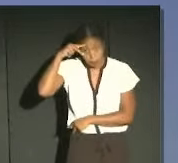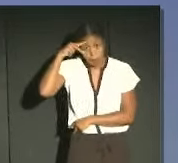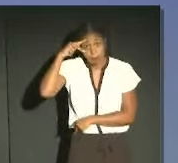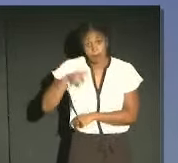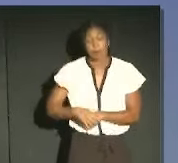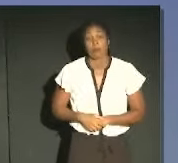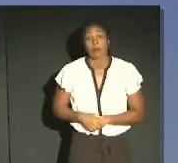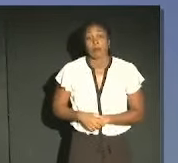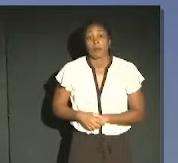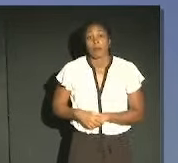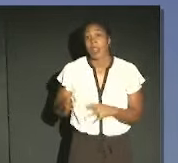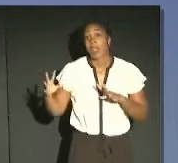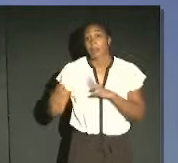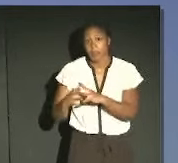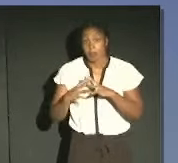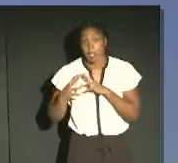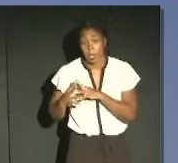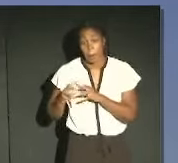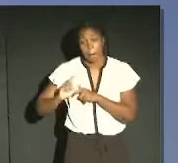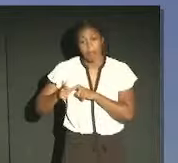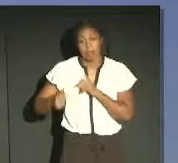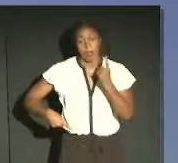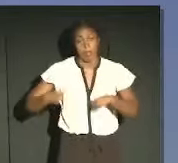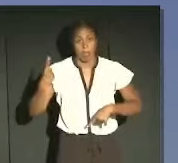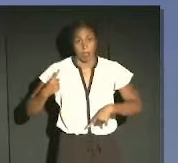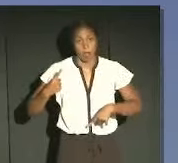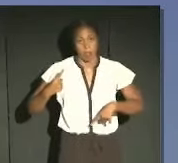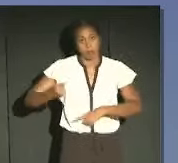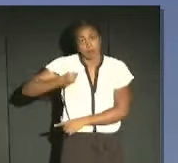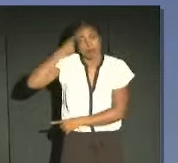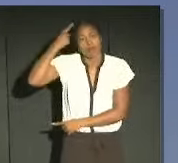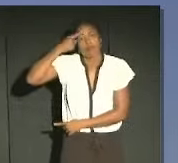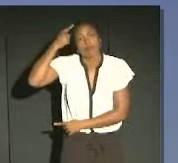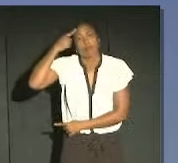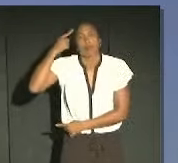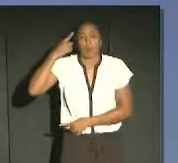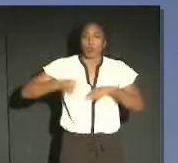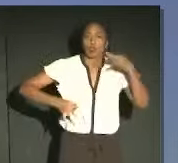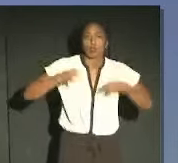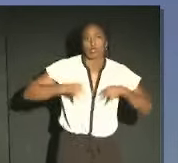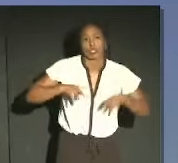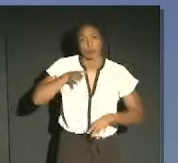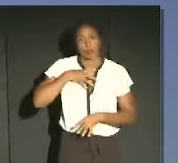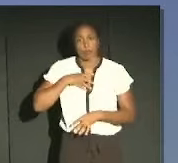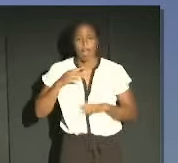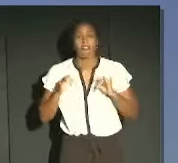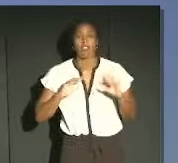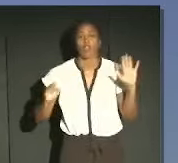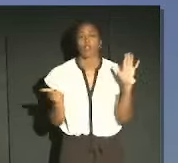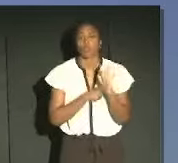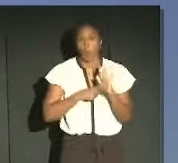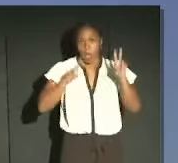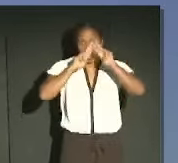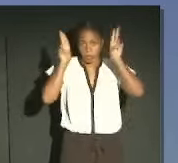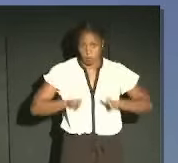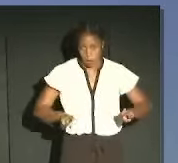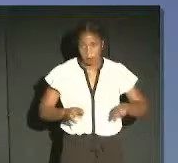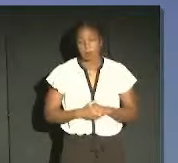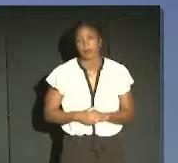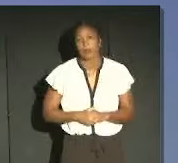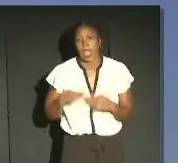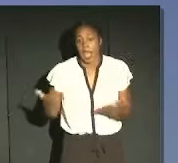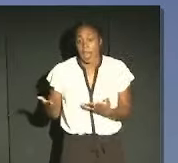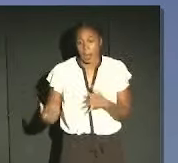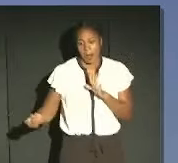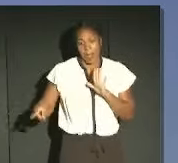nagba qui est ensuite devenue une intellectuelle et une juriste du droit international et qui vient de rejoindre notre liste pour porter justement la